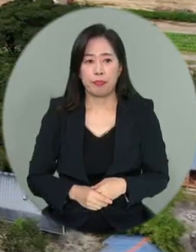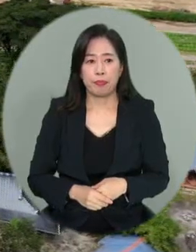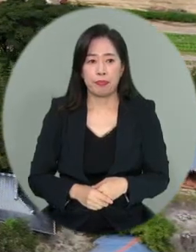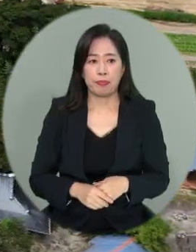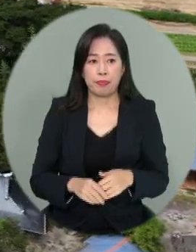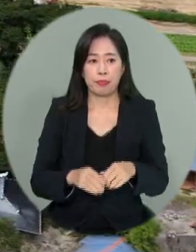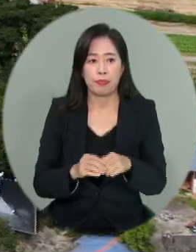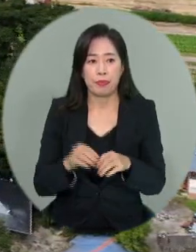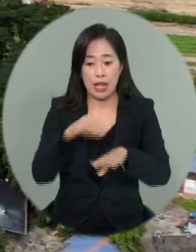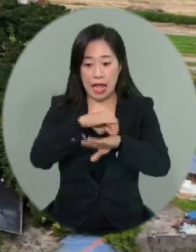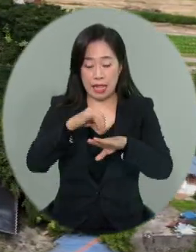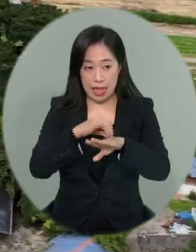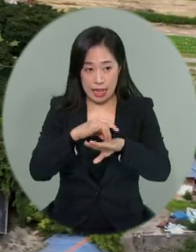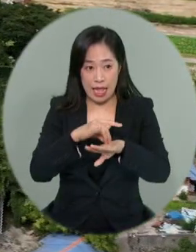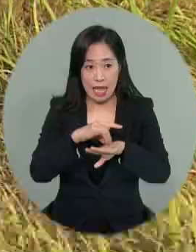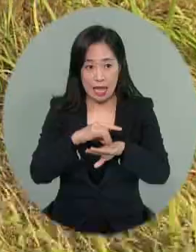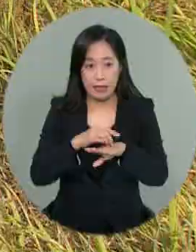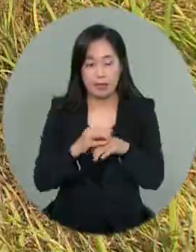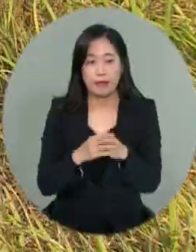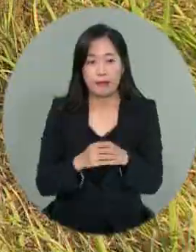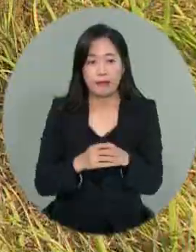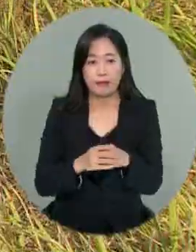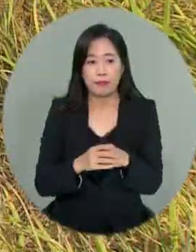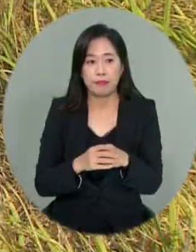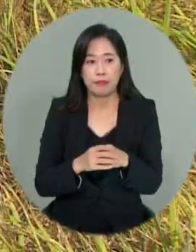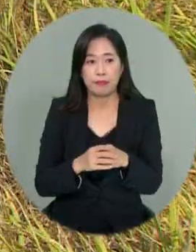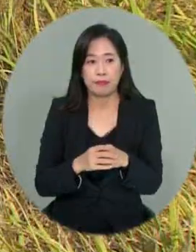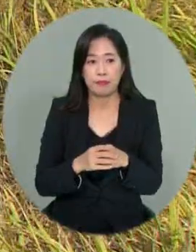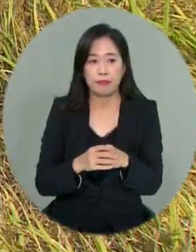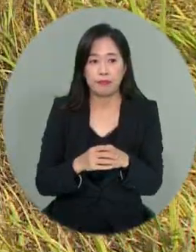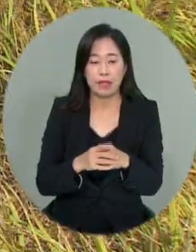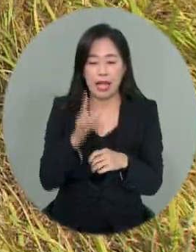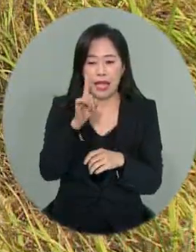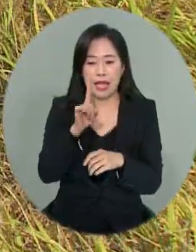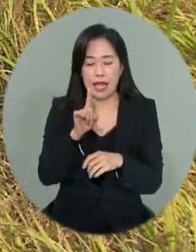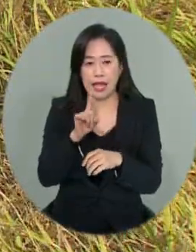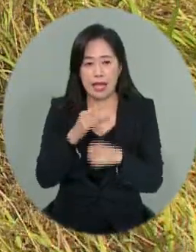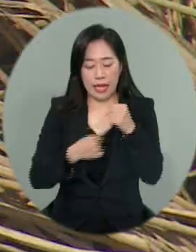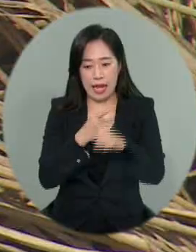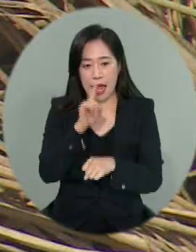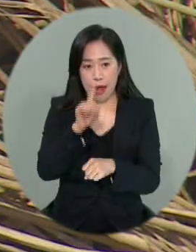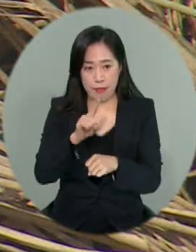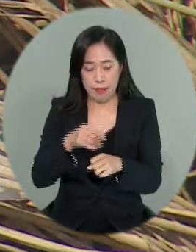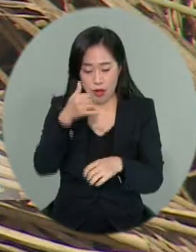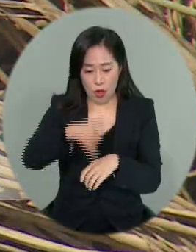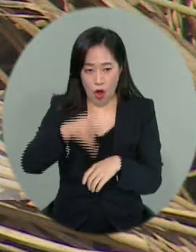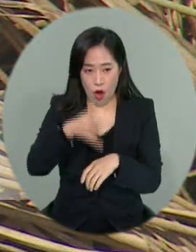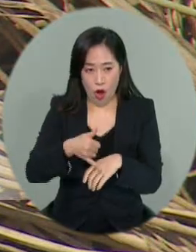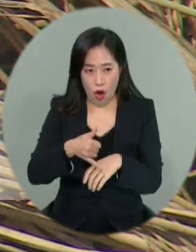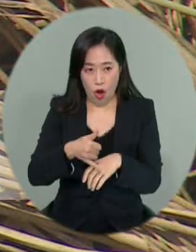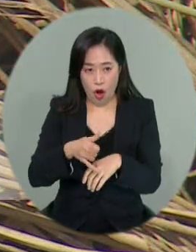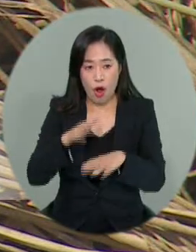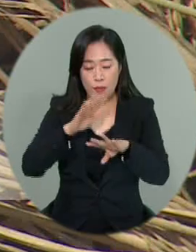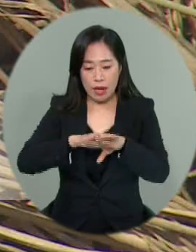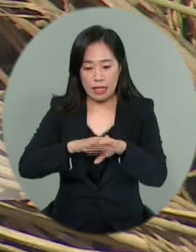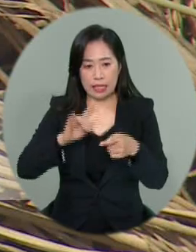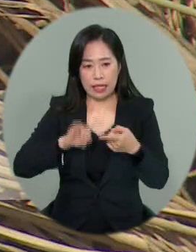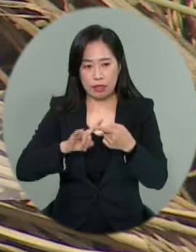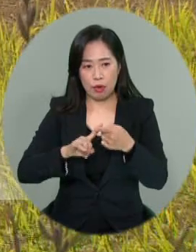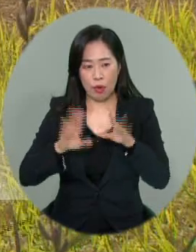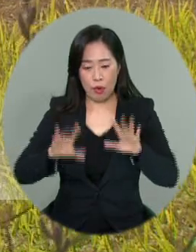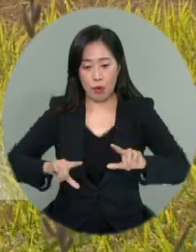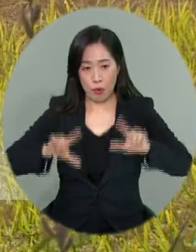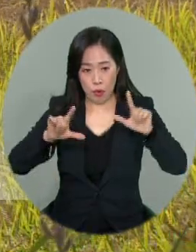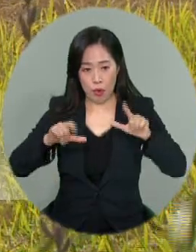해남 고천암 방조제 인근 간척지. 1년 한 차례 농사짓는 일모작지대임에도 올해 수확을 포기한 논이 속출하고